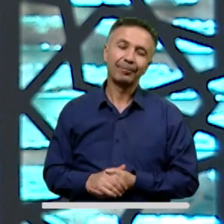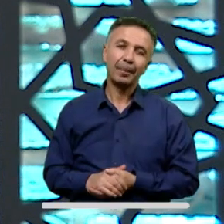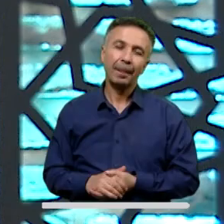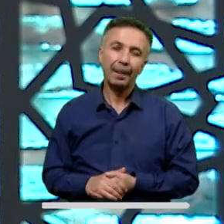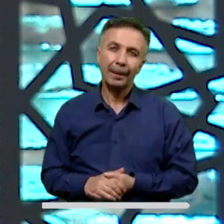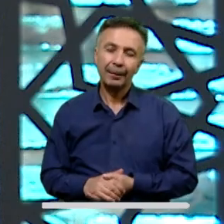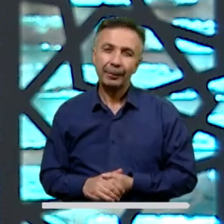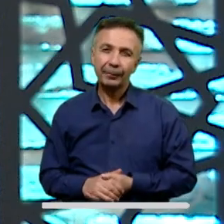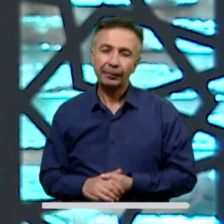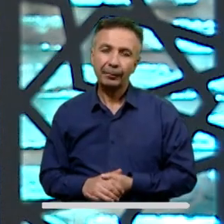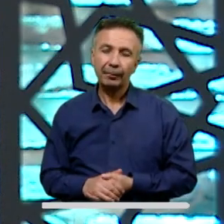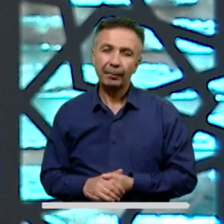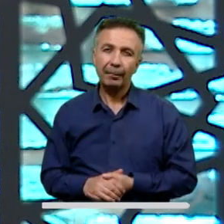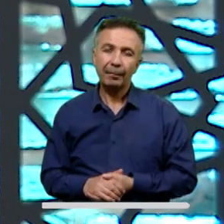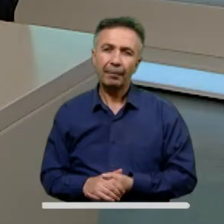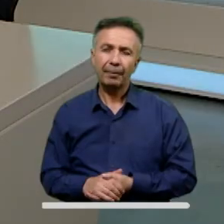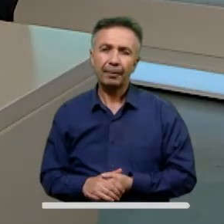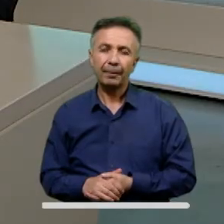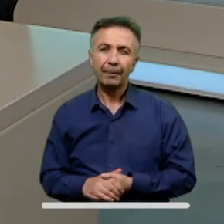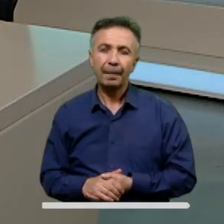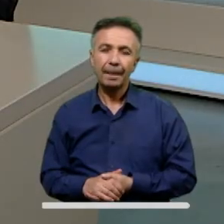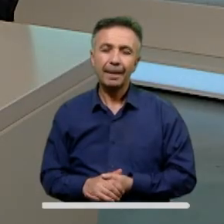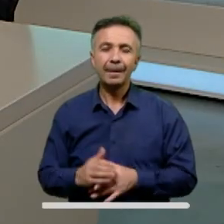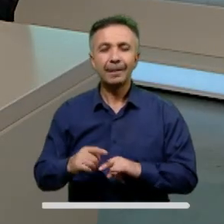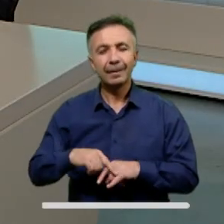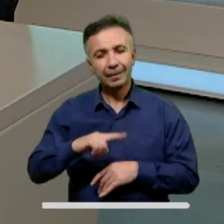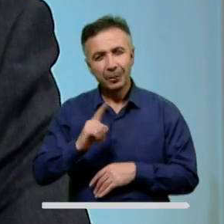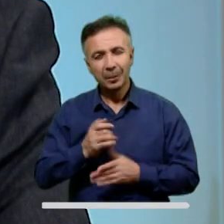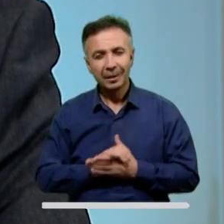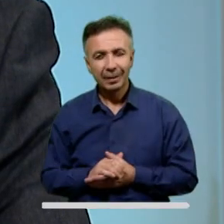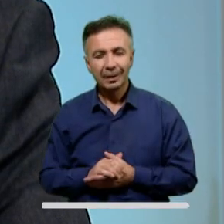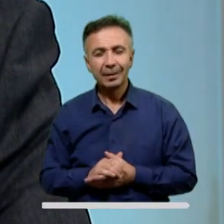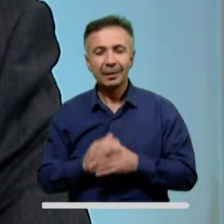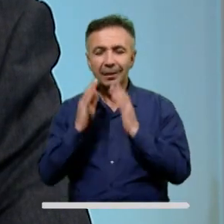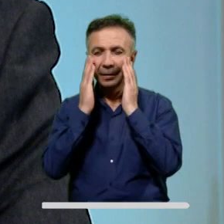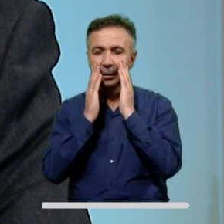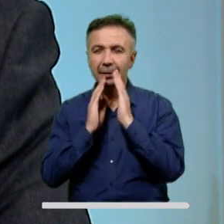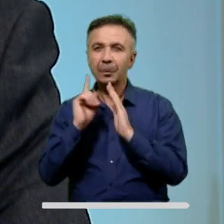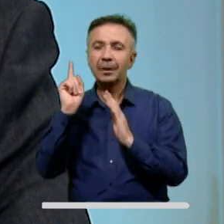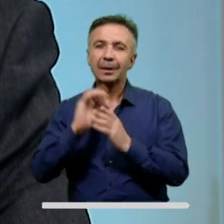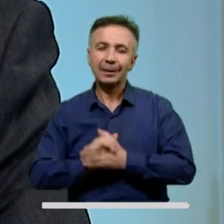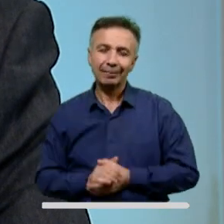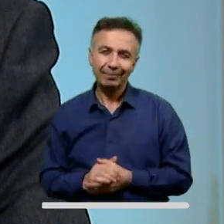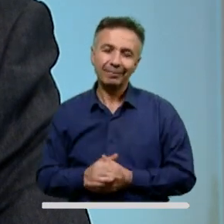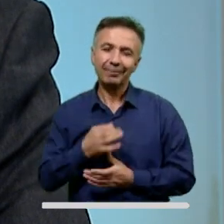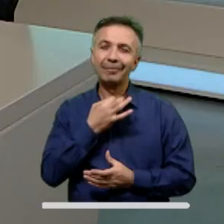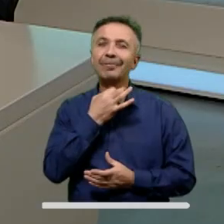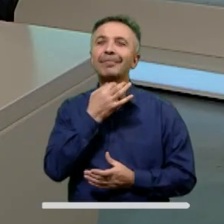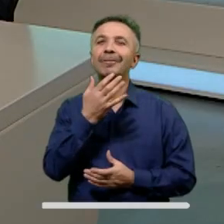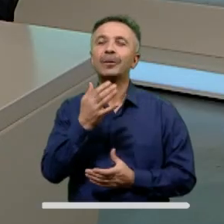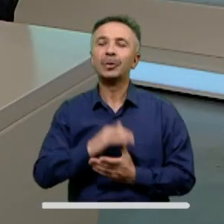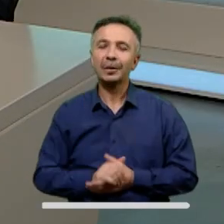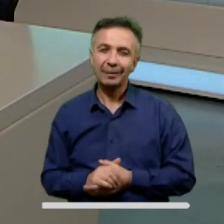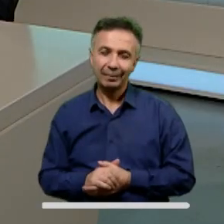İstanbul'dan gerçekleştireceğiz inşallah. Hocam hoş geldiniz. Hoş bulduk. Nasılsınız? Elhamdülillah, şükür olsun. Rabbimize afiyet